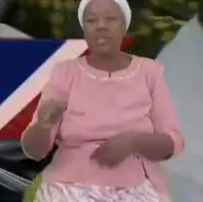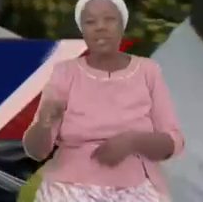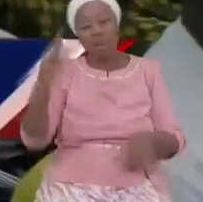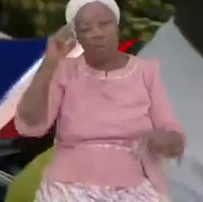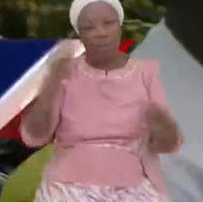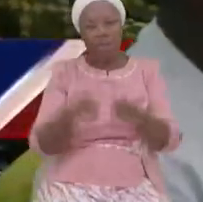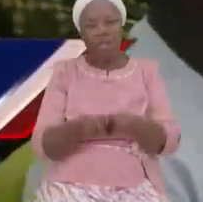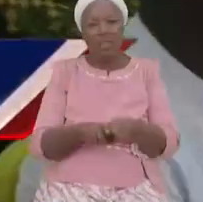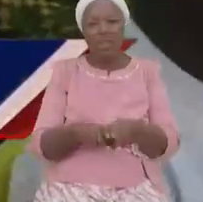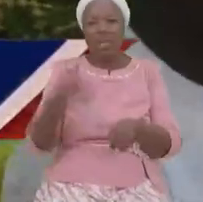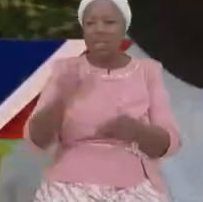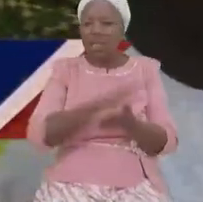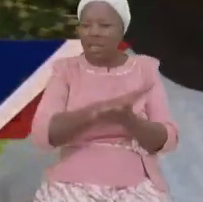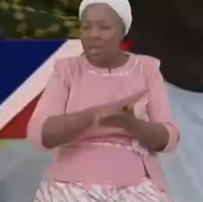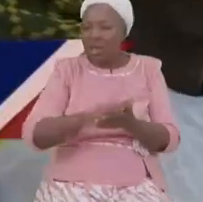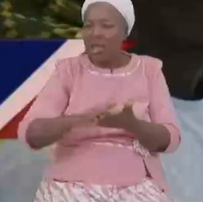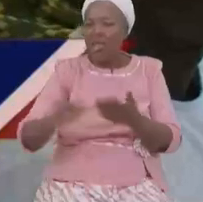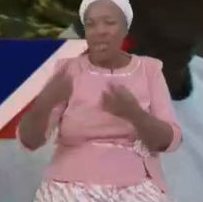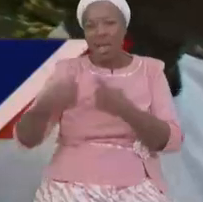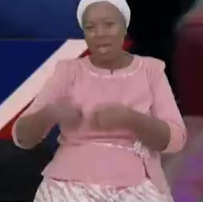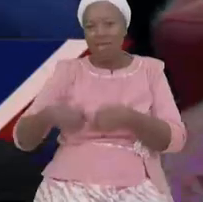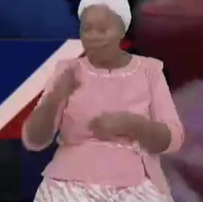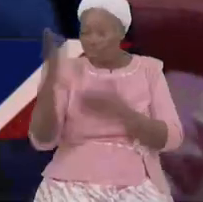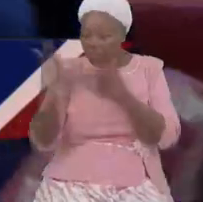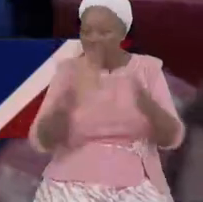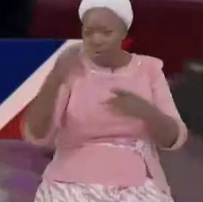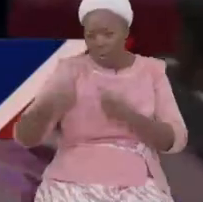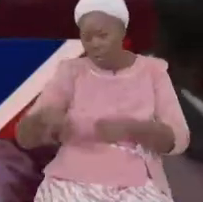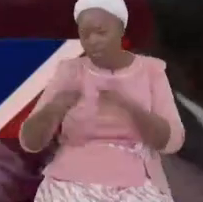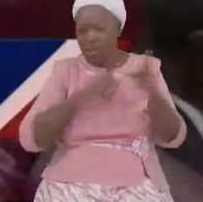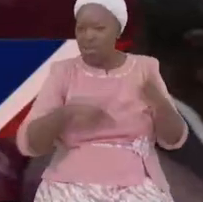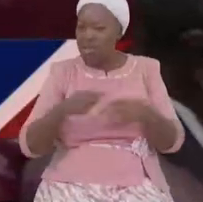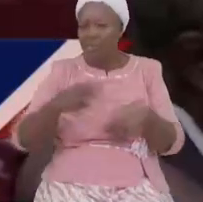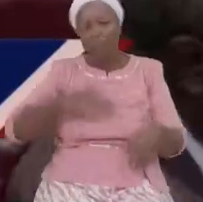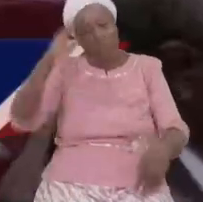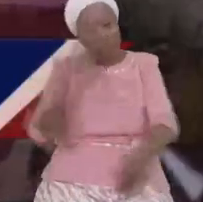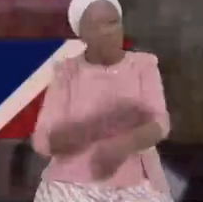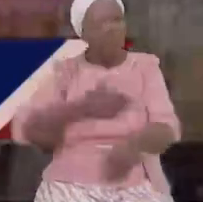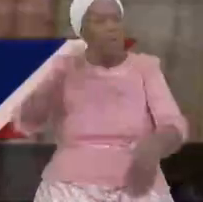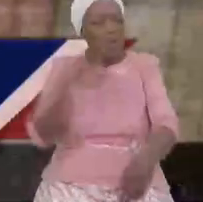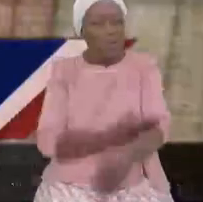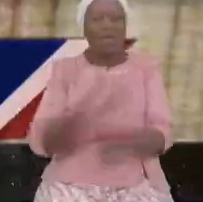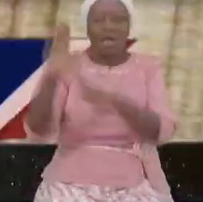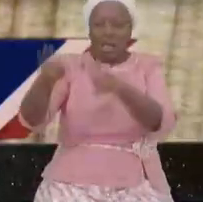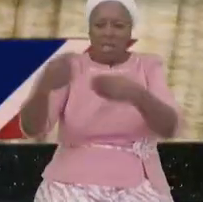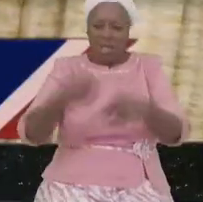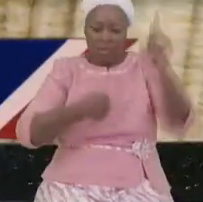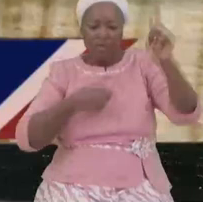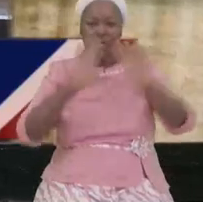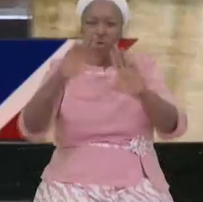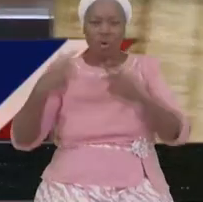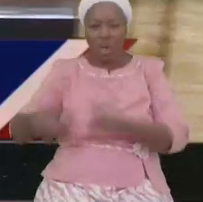Tu amènes ton cœur au Seigneur, puis tu dis, mon fils, ma fille, donne-moi ton cœur. Et comme tu amènes ce